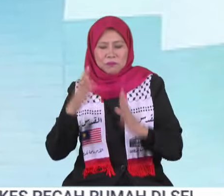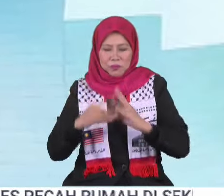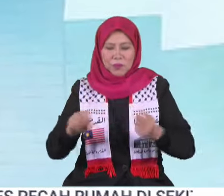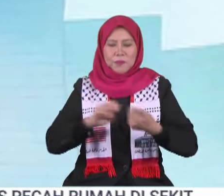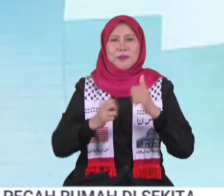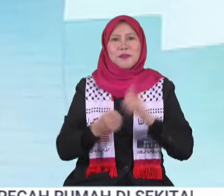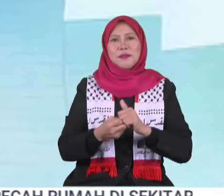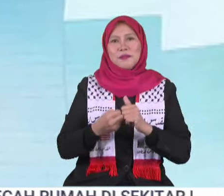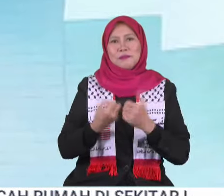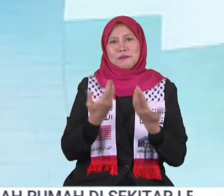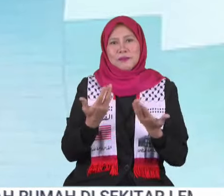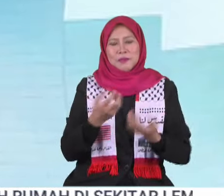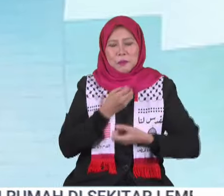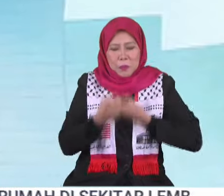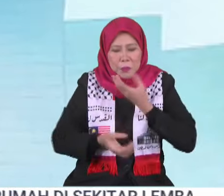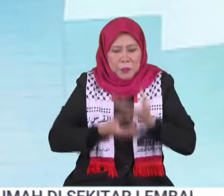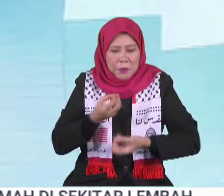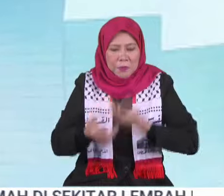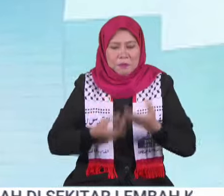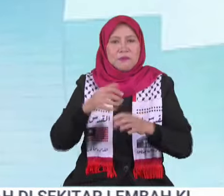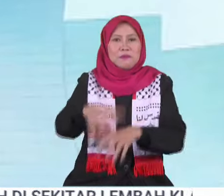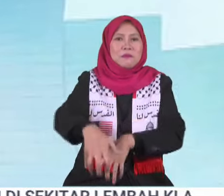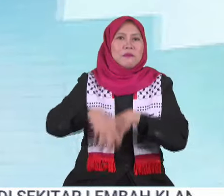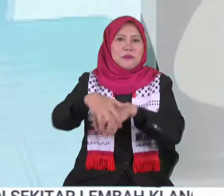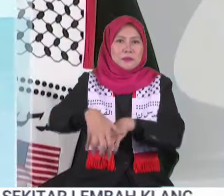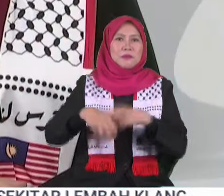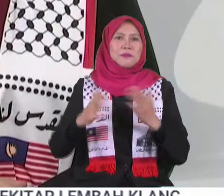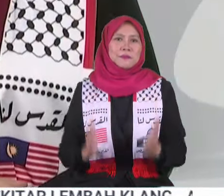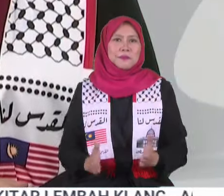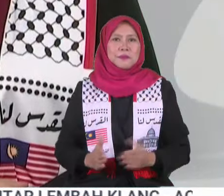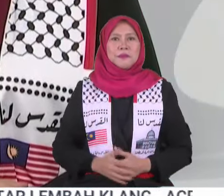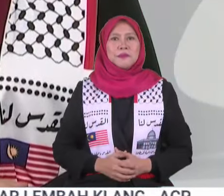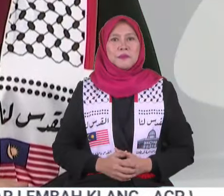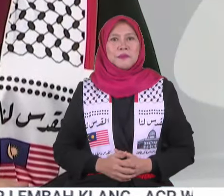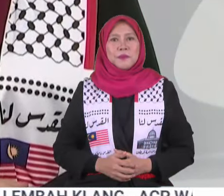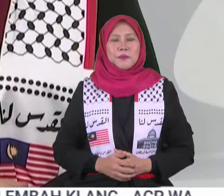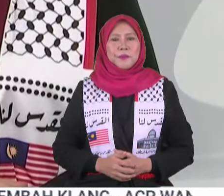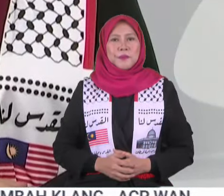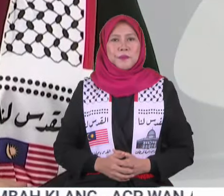langsung dari Kedah bersama Nur Izzati Cik Ani. Silakan.